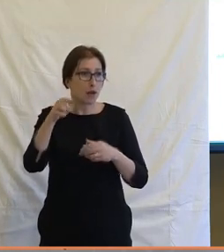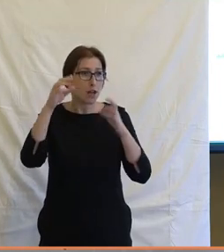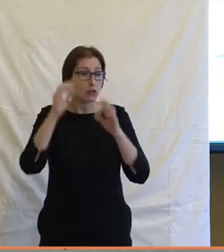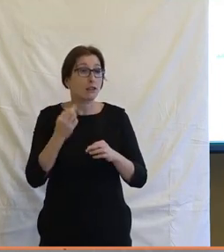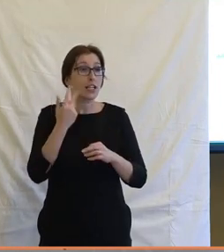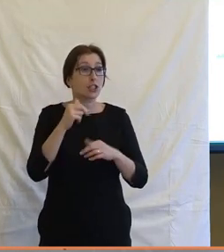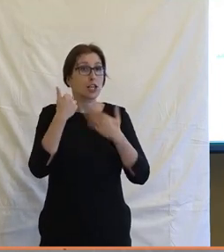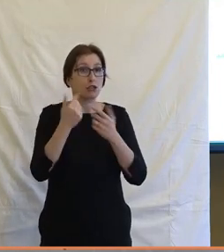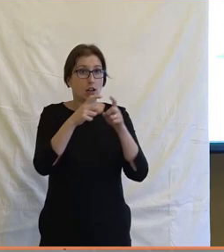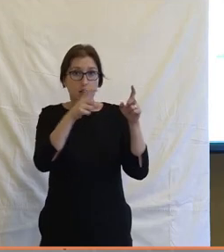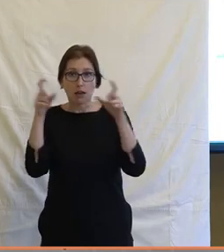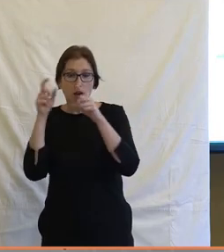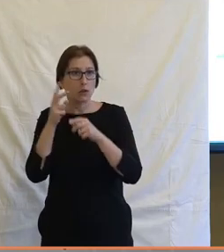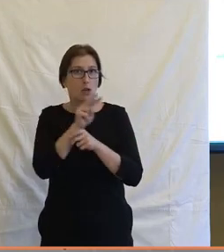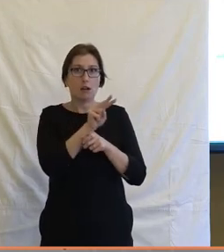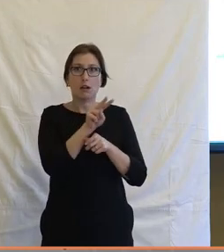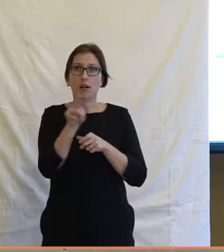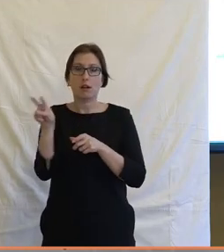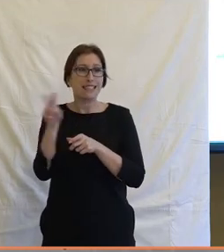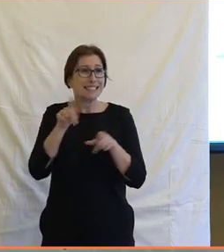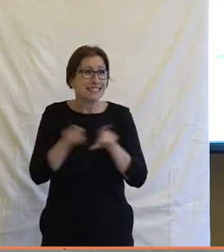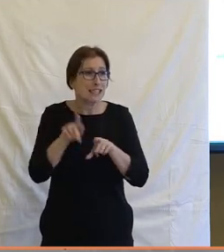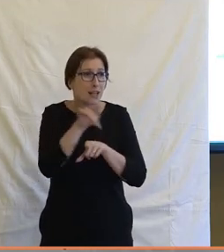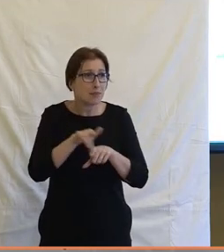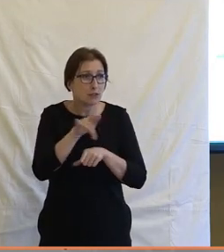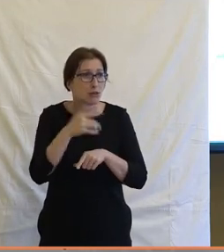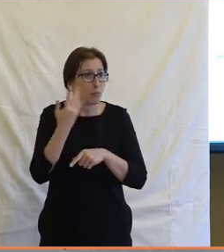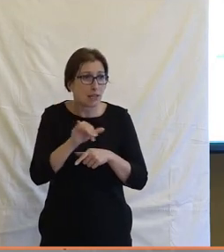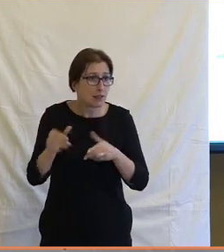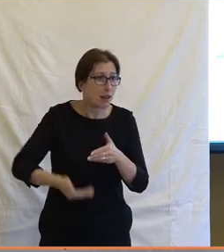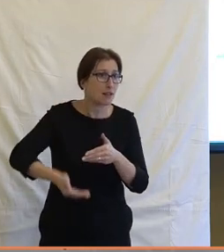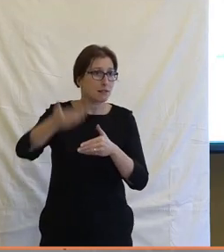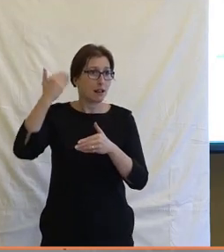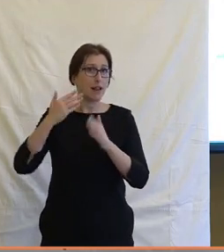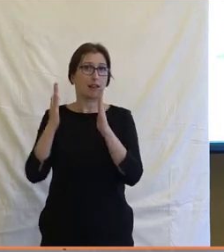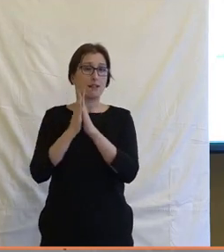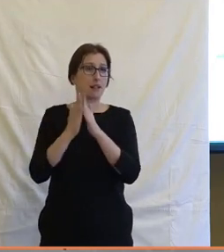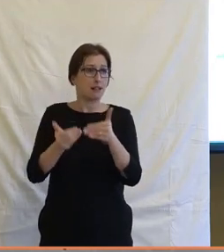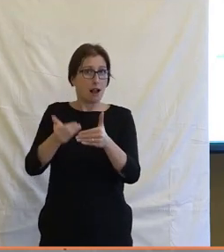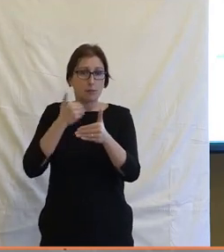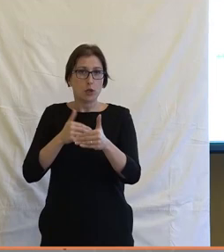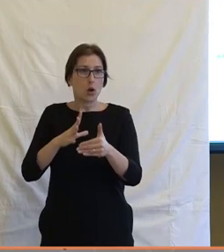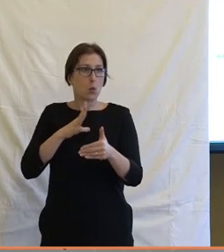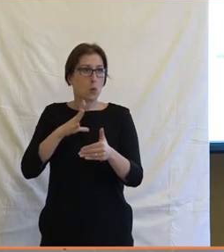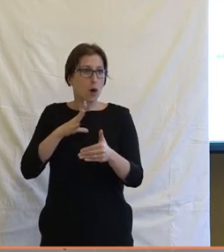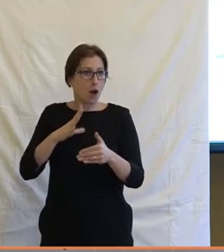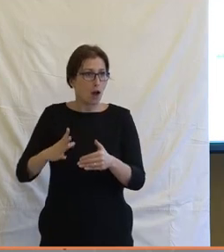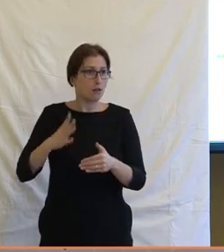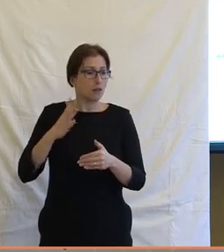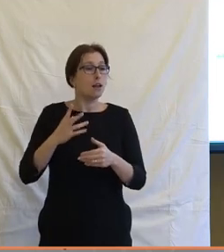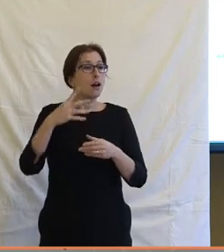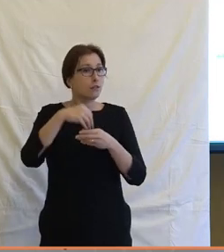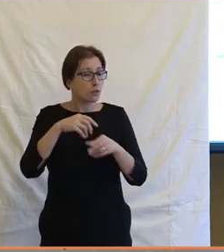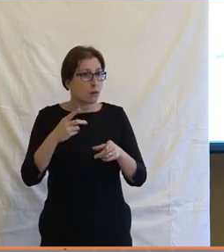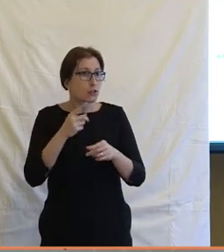to 360, takže oni opravdu jsou na tom místě před tou katedrálou, třeba v tom Záhřebu a tak podobně. A strašným způsobem je potom vidět, jak oni